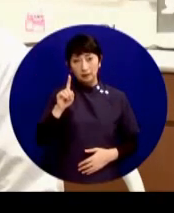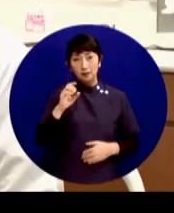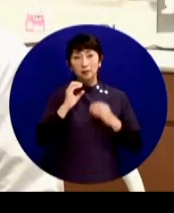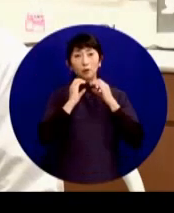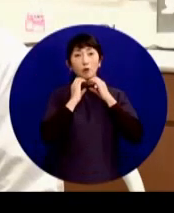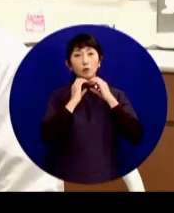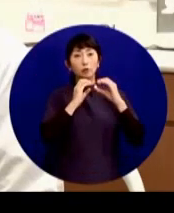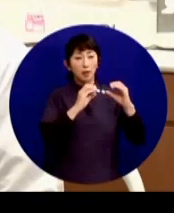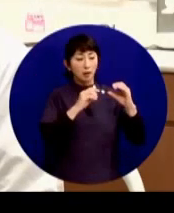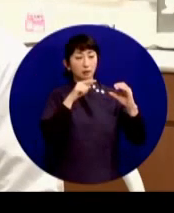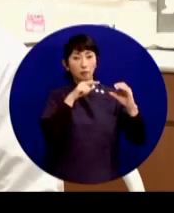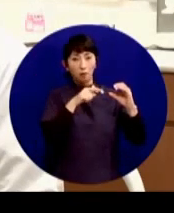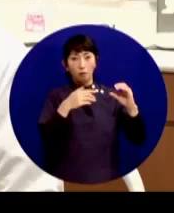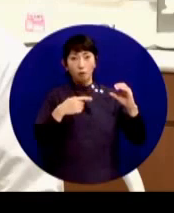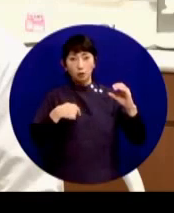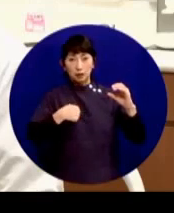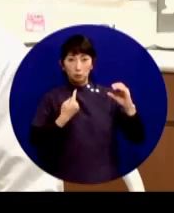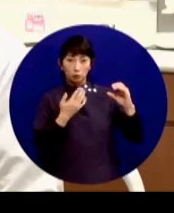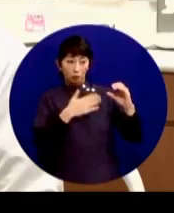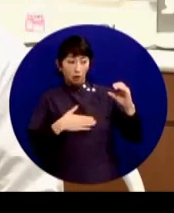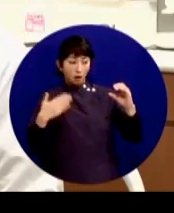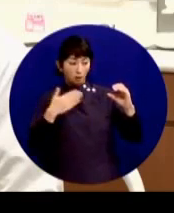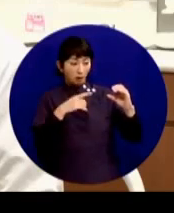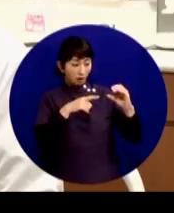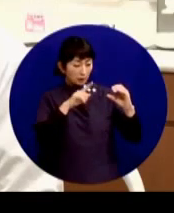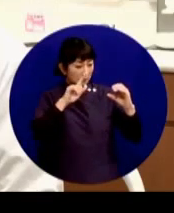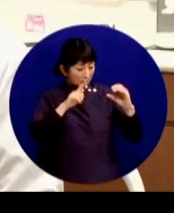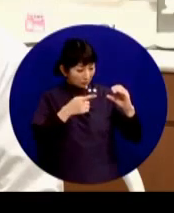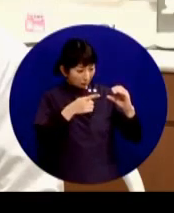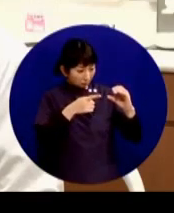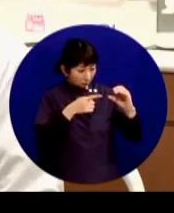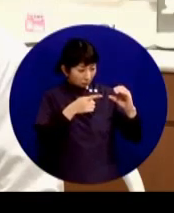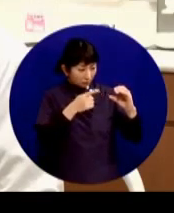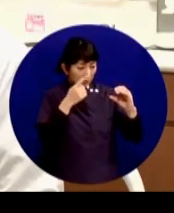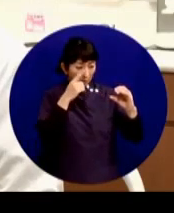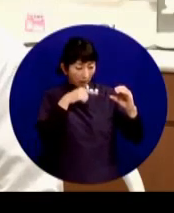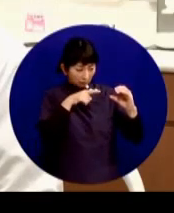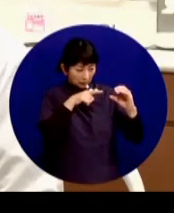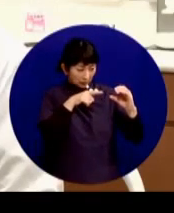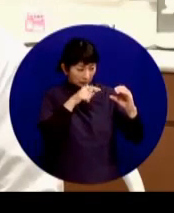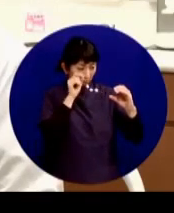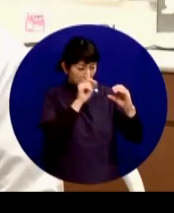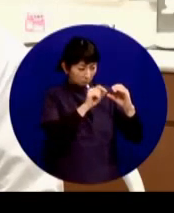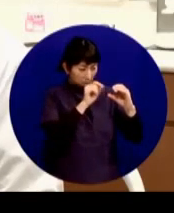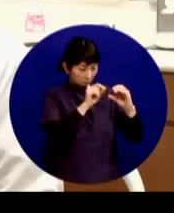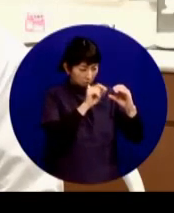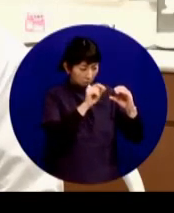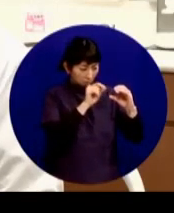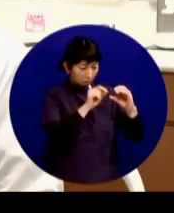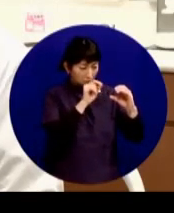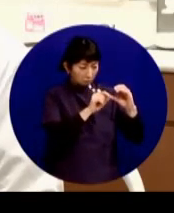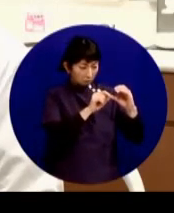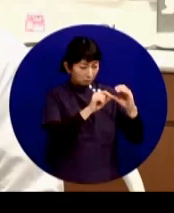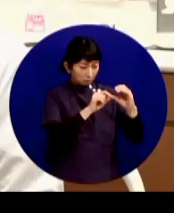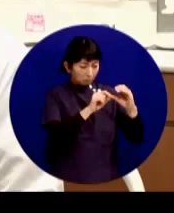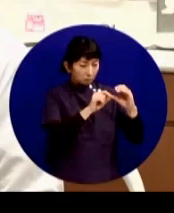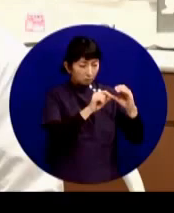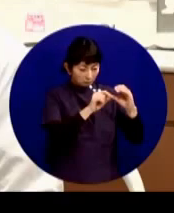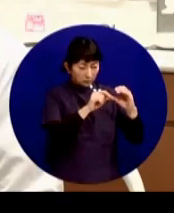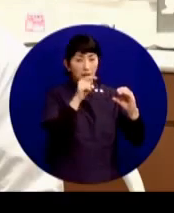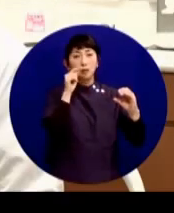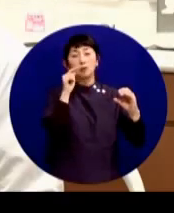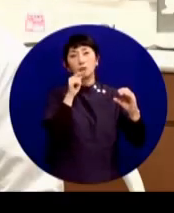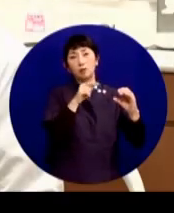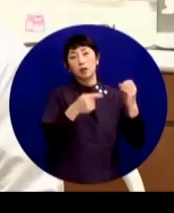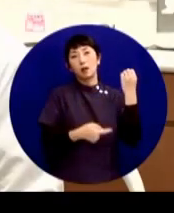甲状腺を自分の体の一部と考えないで、異物として体の中で攻撃し合っていて、ホ